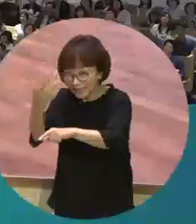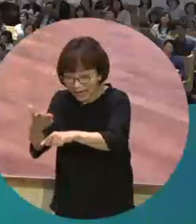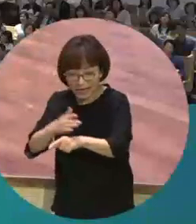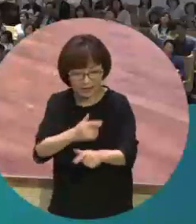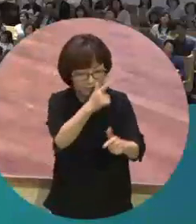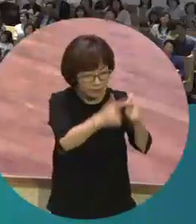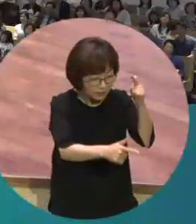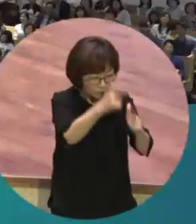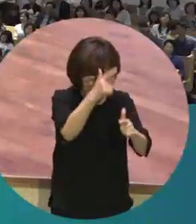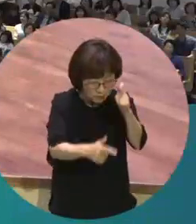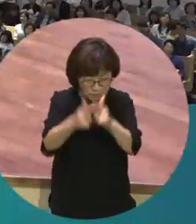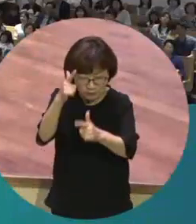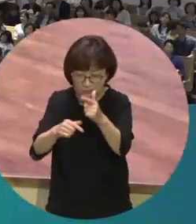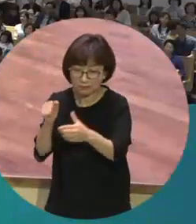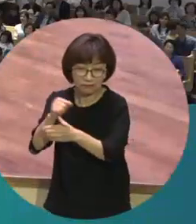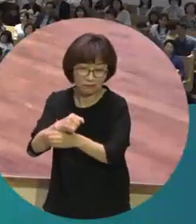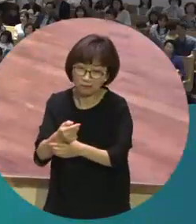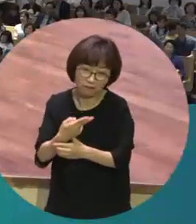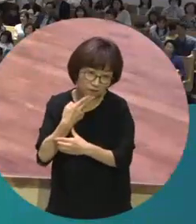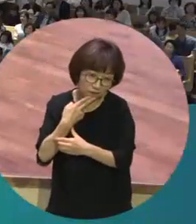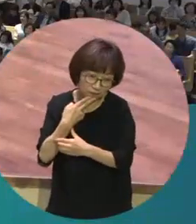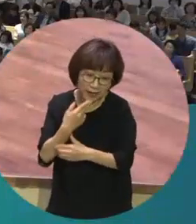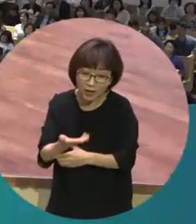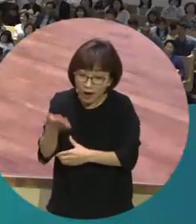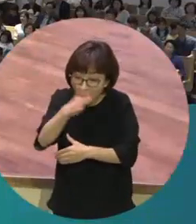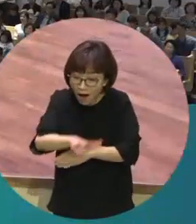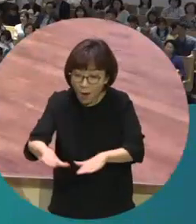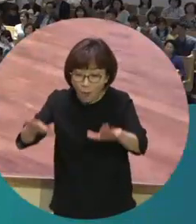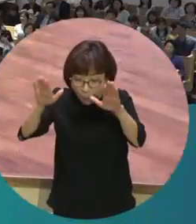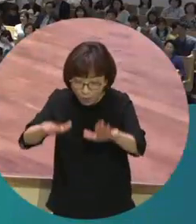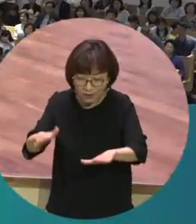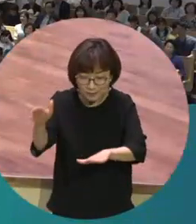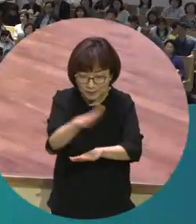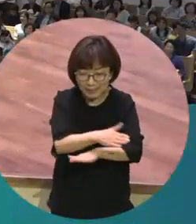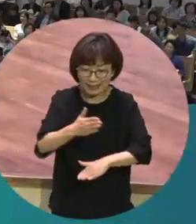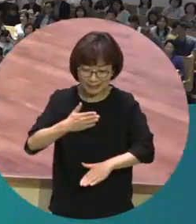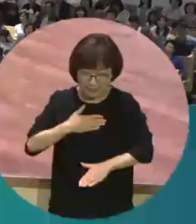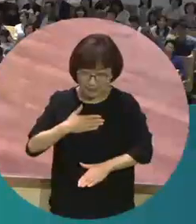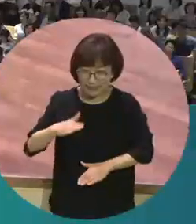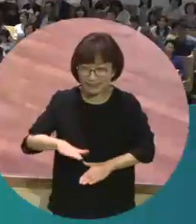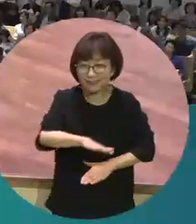그러나 오늘부터는 내가 너에게 복을 주리라.